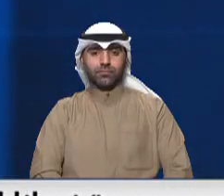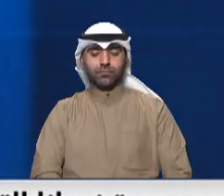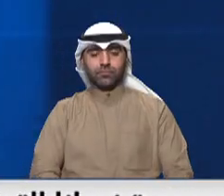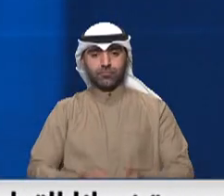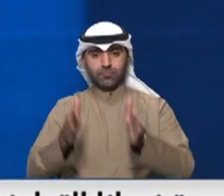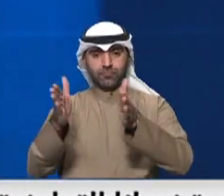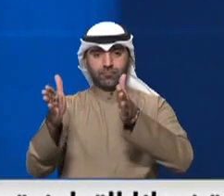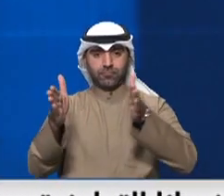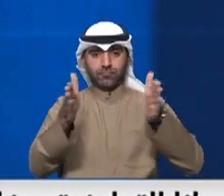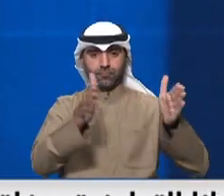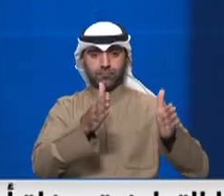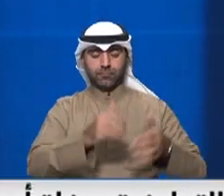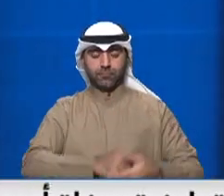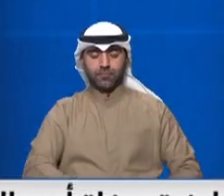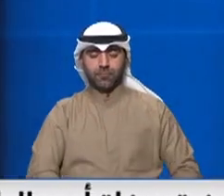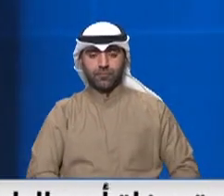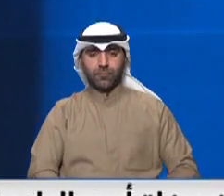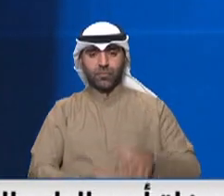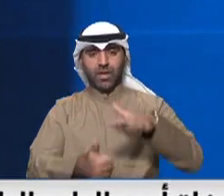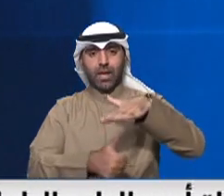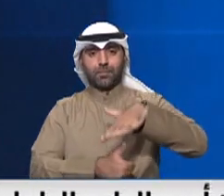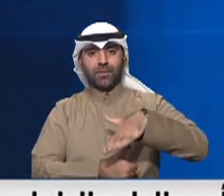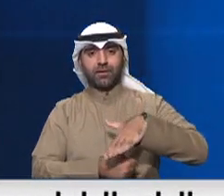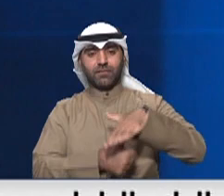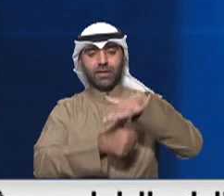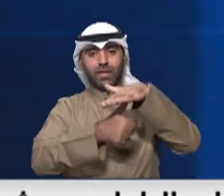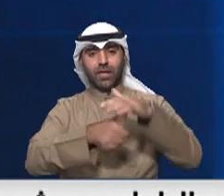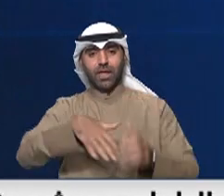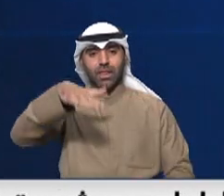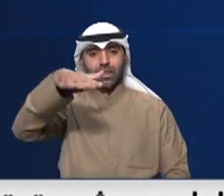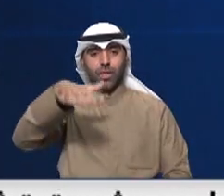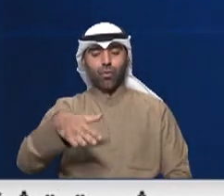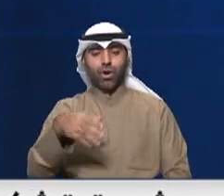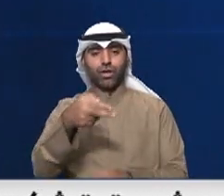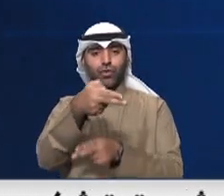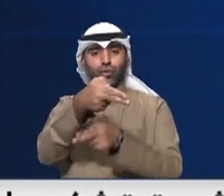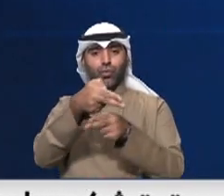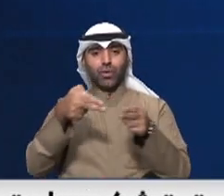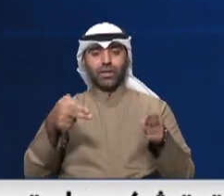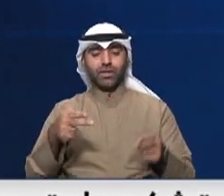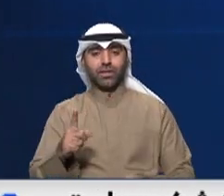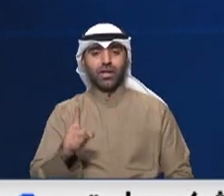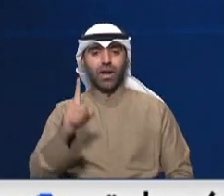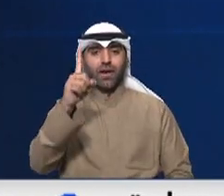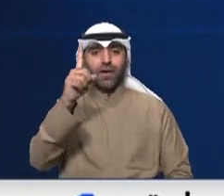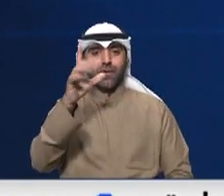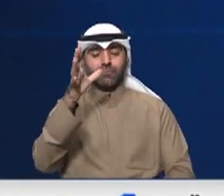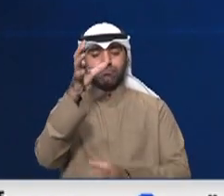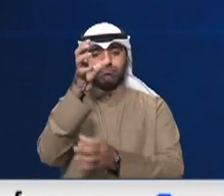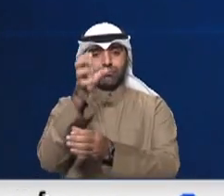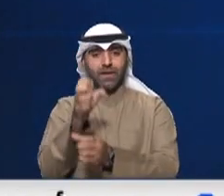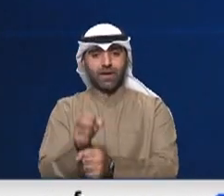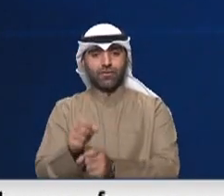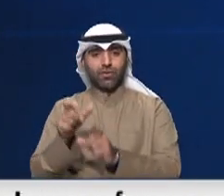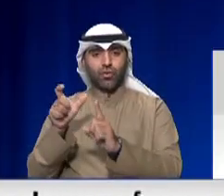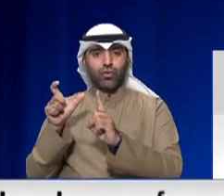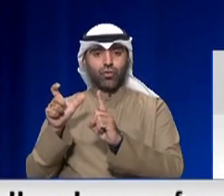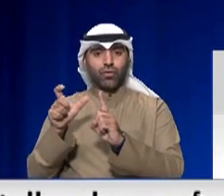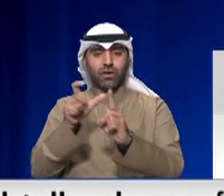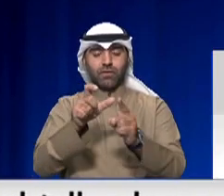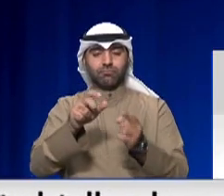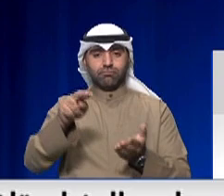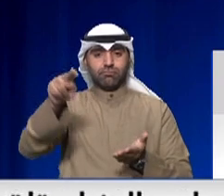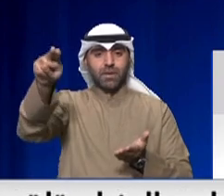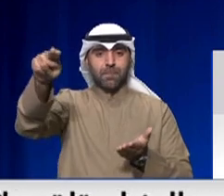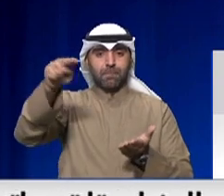تلقى حضره صاحب السمو امير البلاد الشيخ مشعل الاحمد الجابر الصباح حفظه الله ورعاه